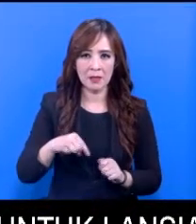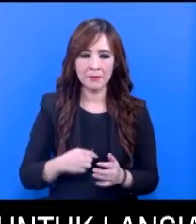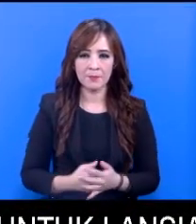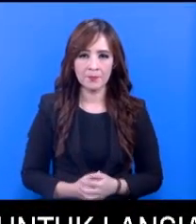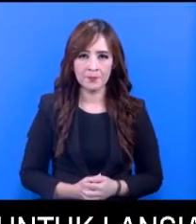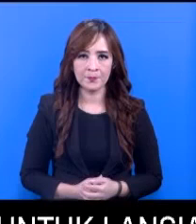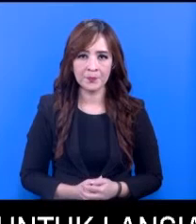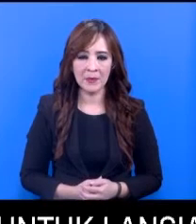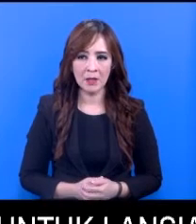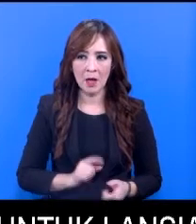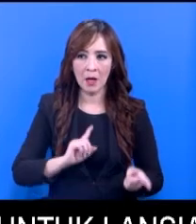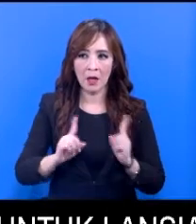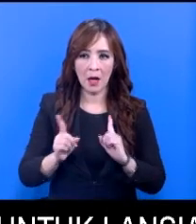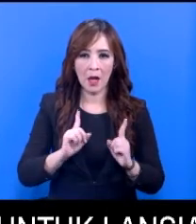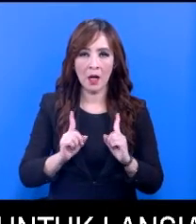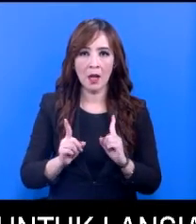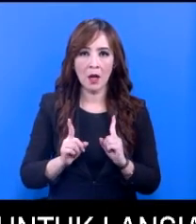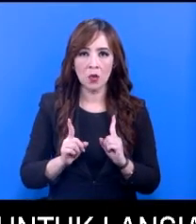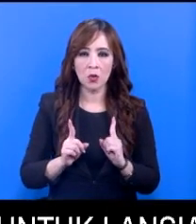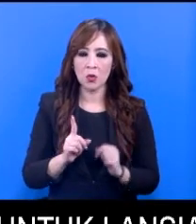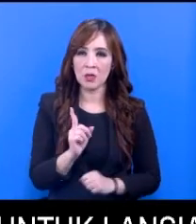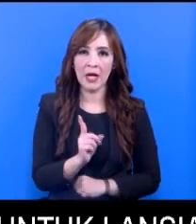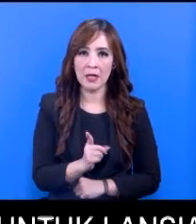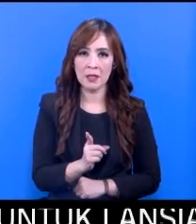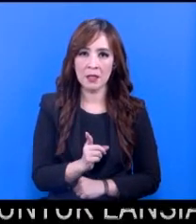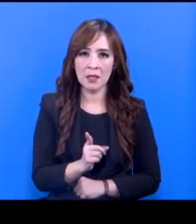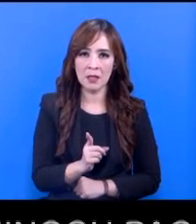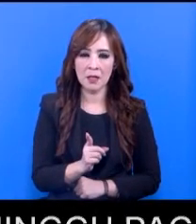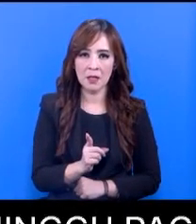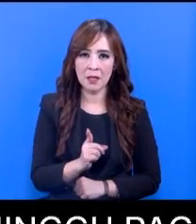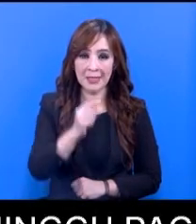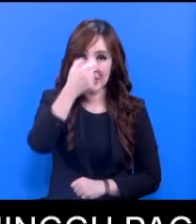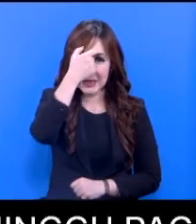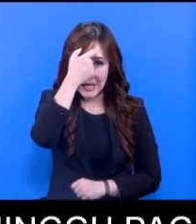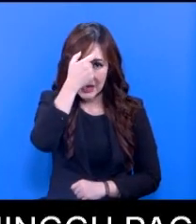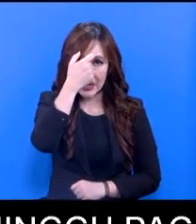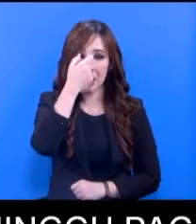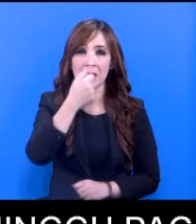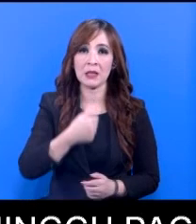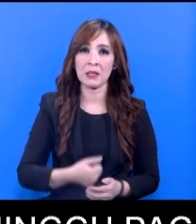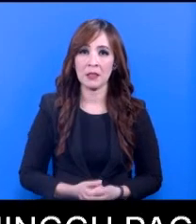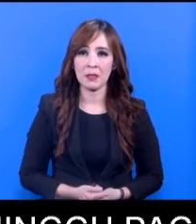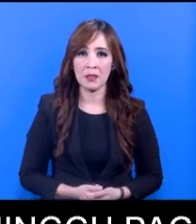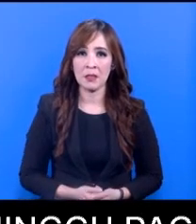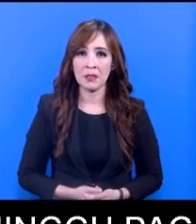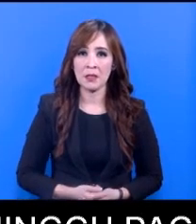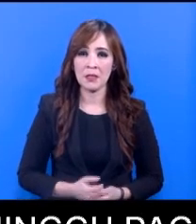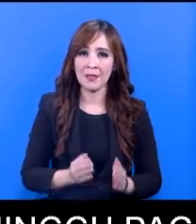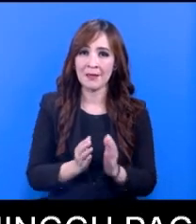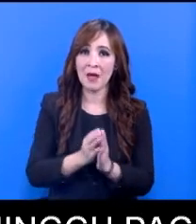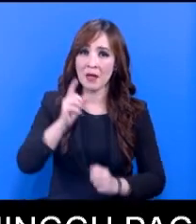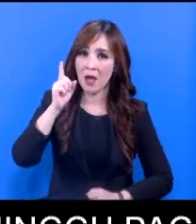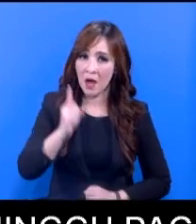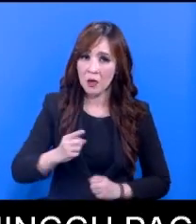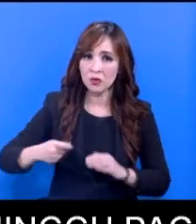Memang kalau misalnya itu karena sebab penyakit dan kemudian memang harus dilakukan